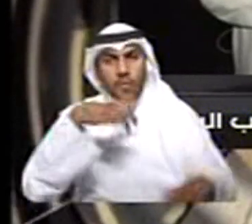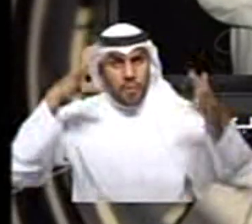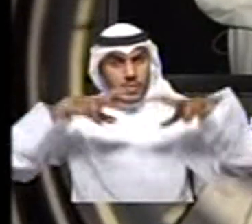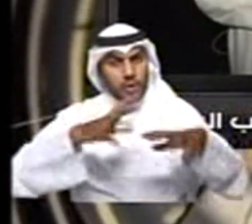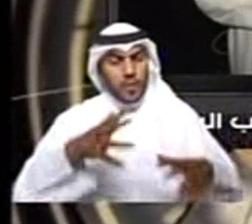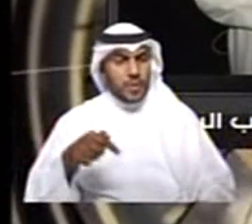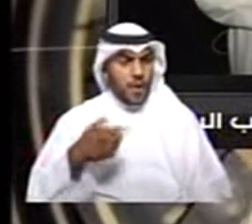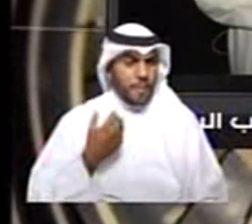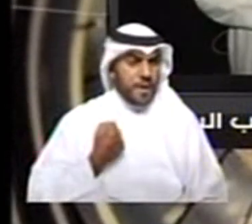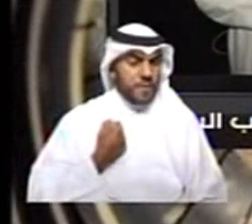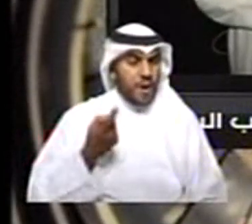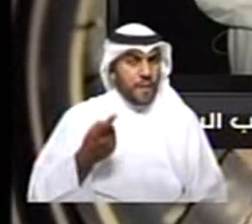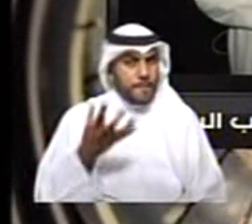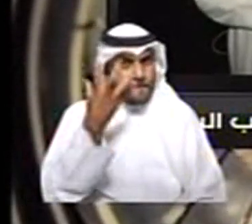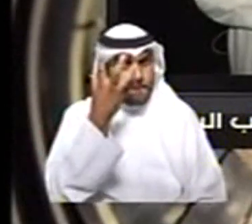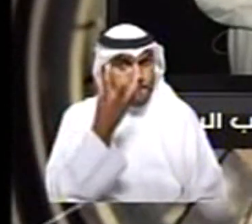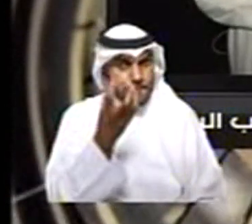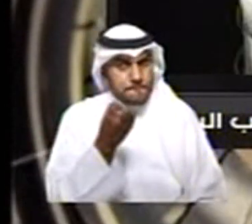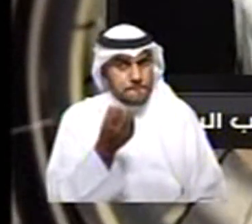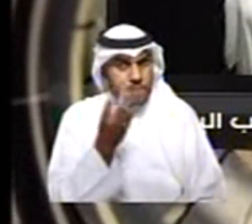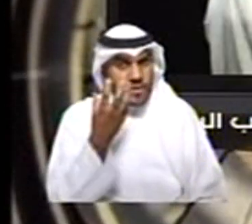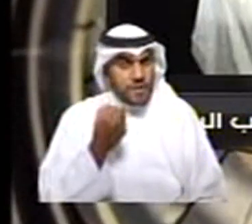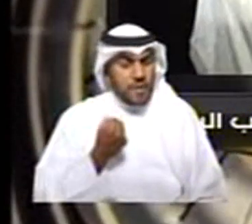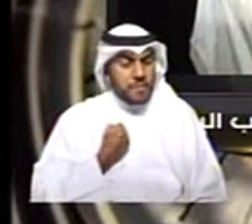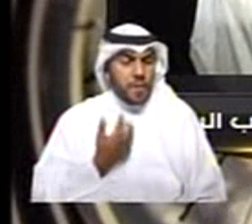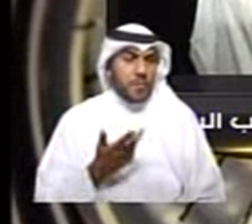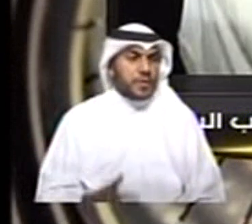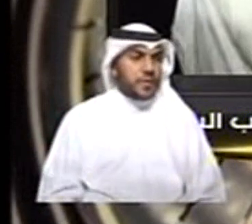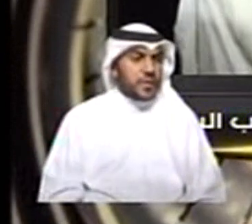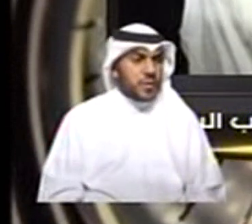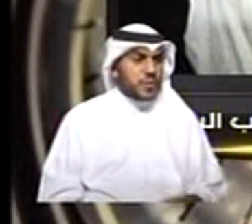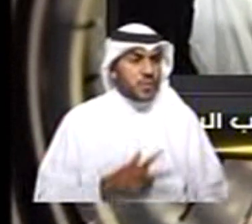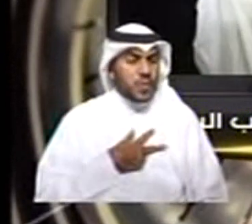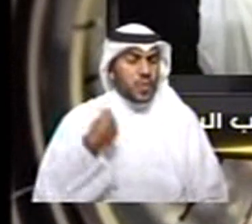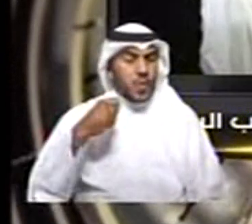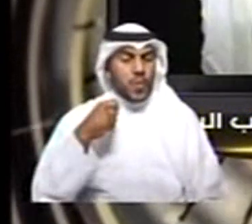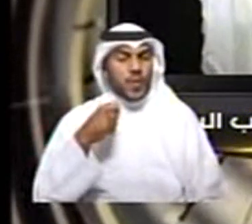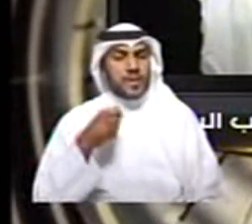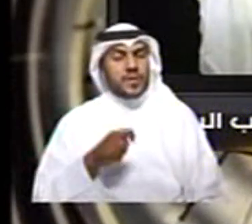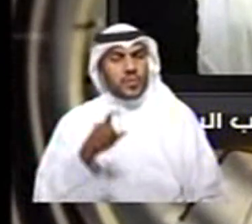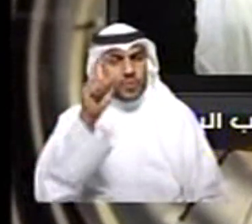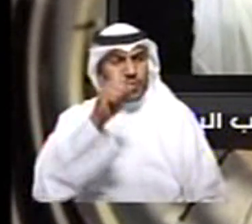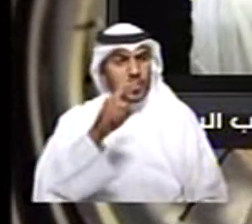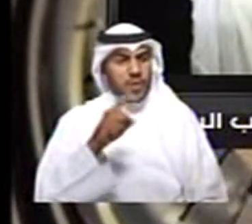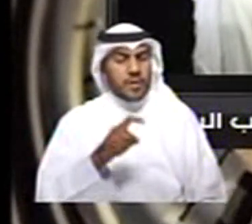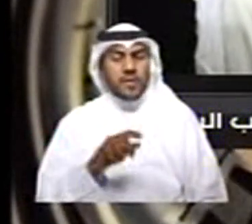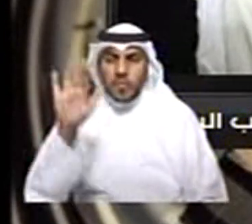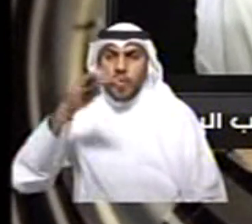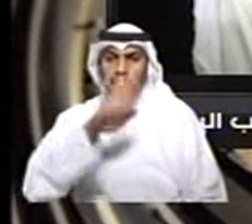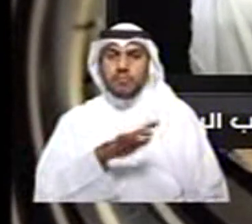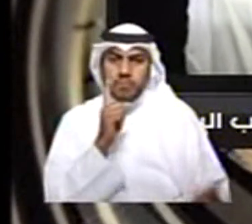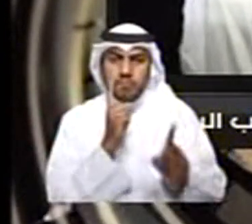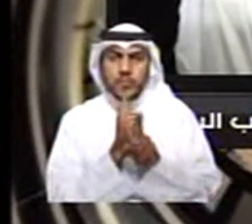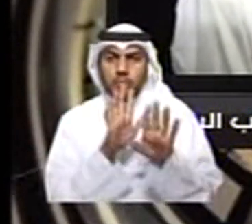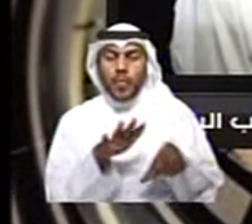الأشغال. في البداية معالي الوزير، نشكرك على هذا التواجد المستمر والجهود